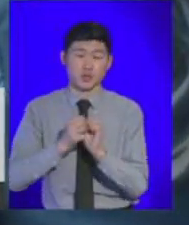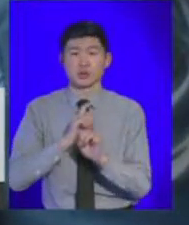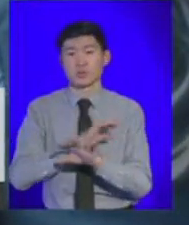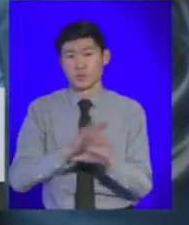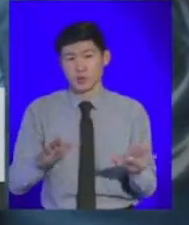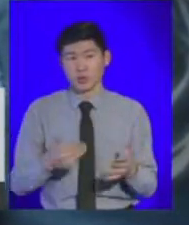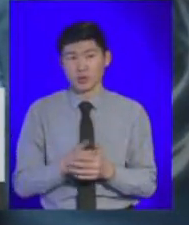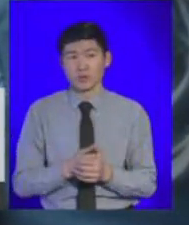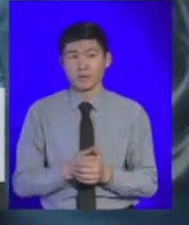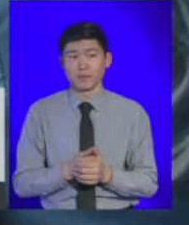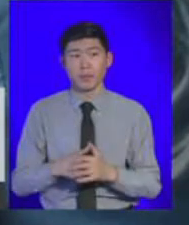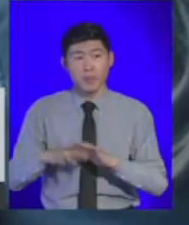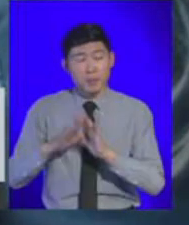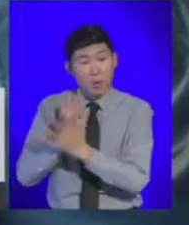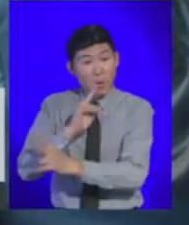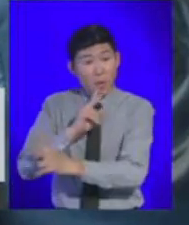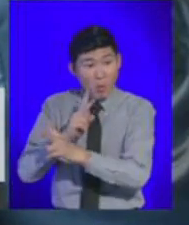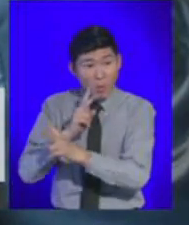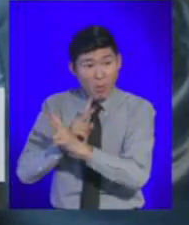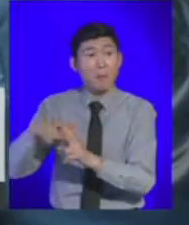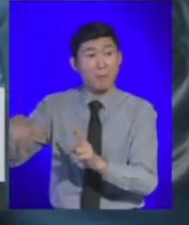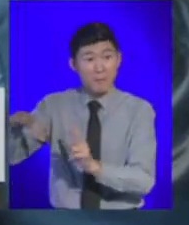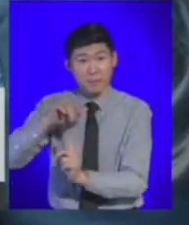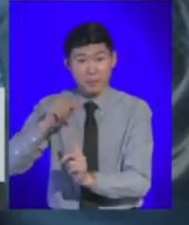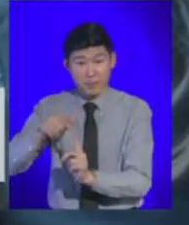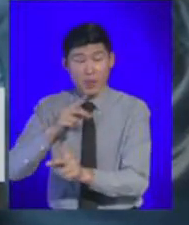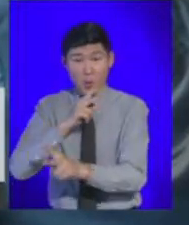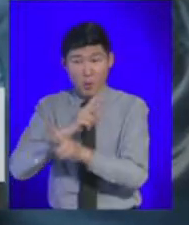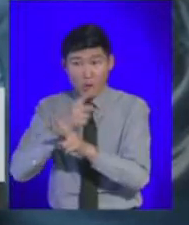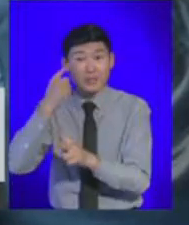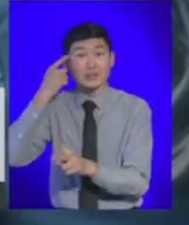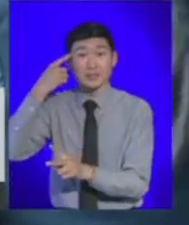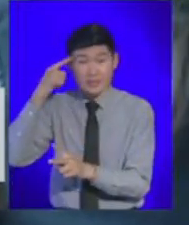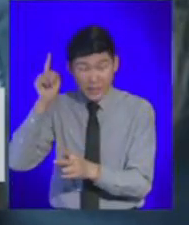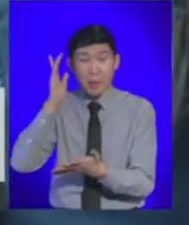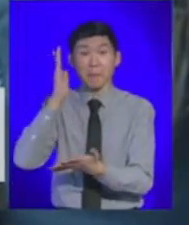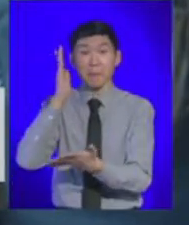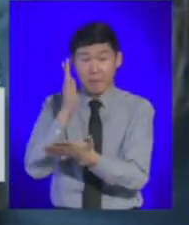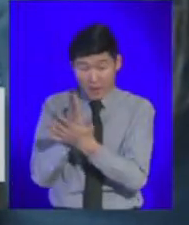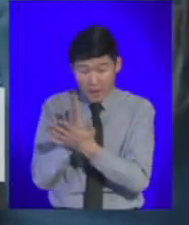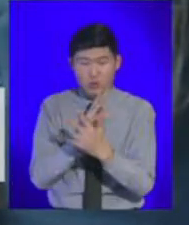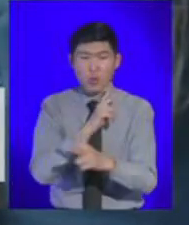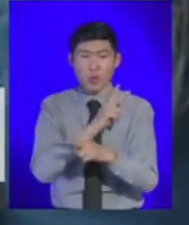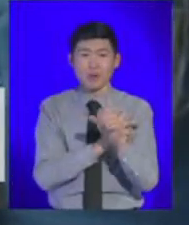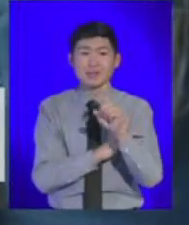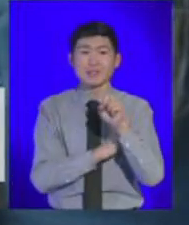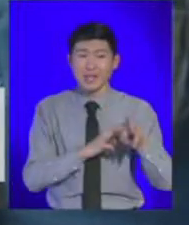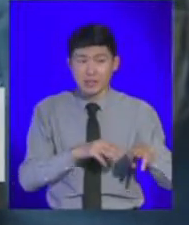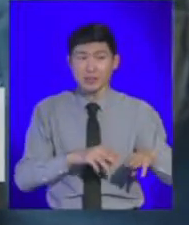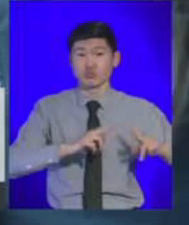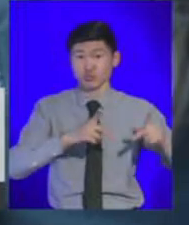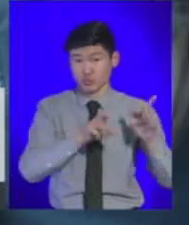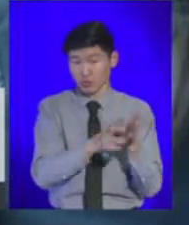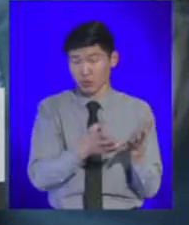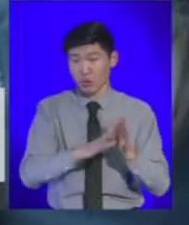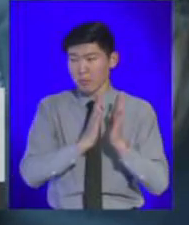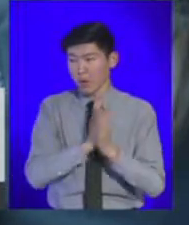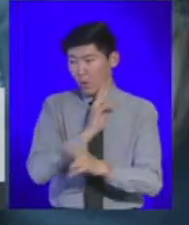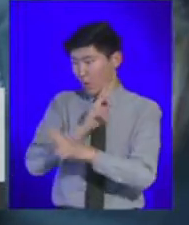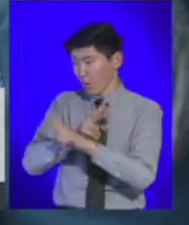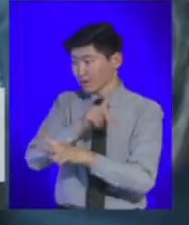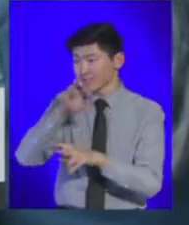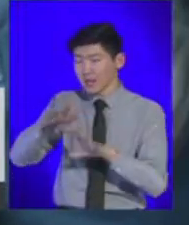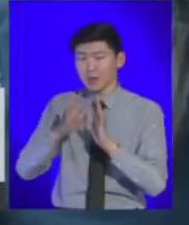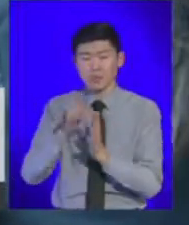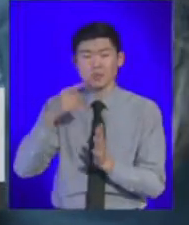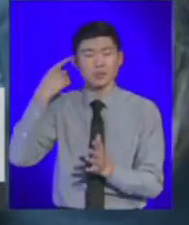тэгэд энэ хуулийн залтыг чинь хууль санаачилж ажилтнуудын залт шинжлэхт нь үздэг тийм. Тэгэхээр яг би энэ хуулийнхын залтыг нь санаачилчээ гэж